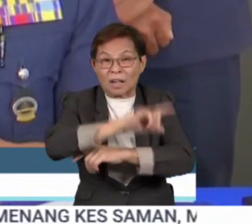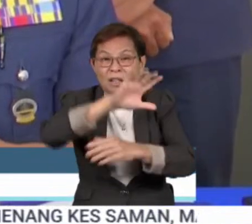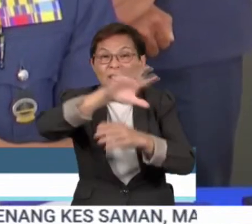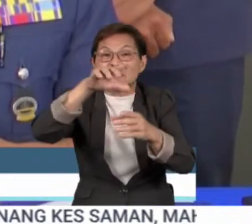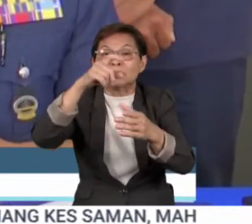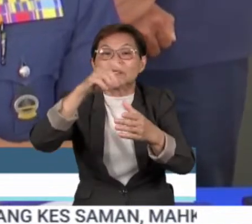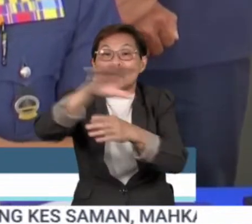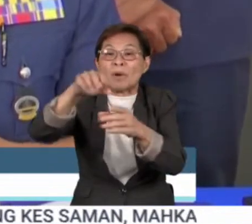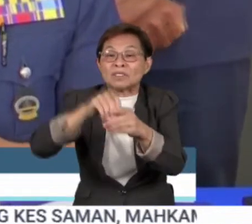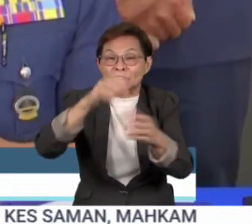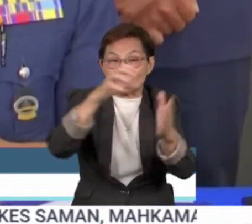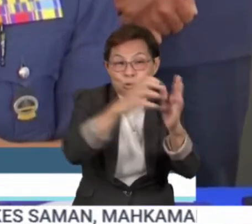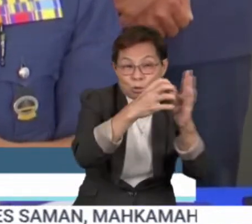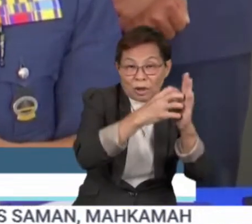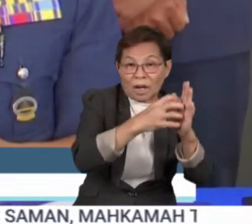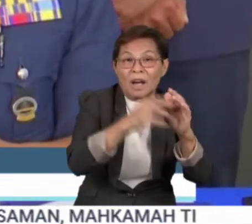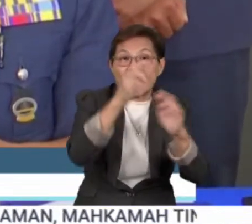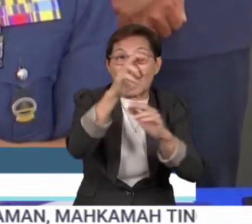cukai berjumlah